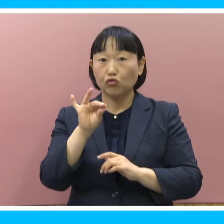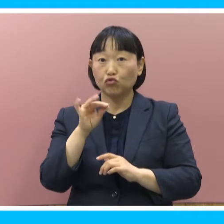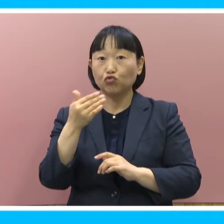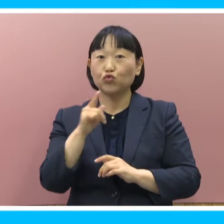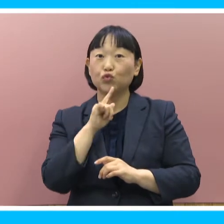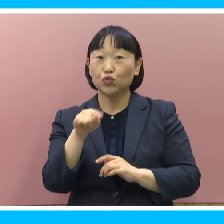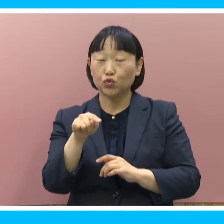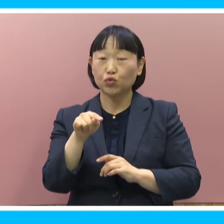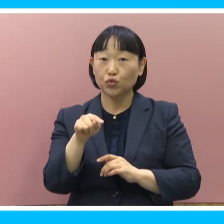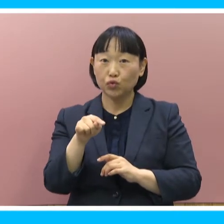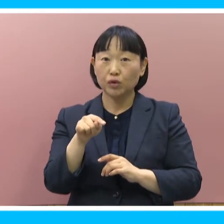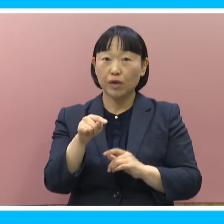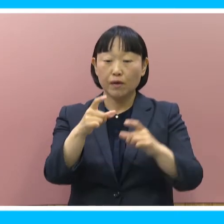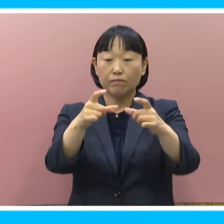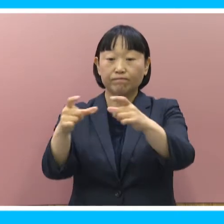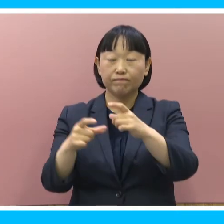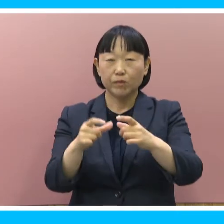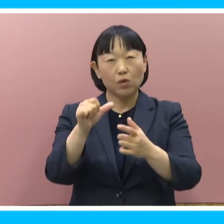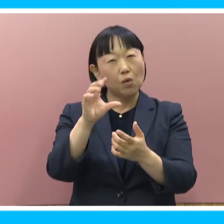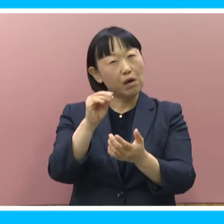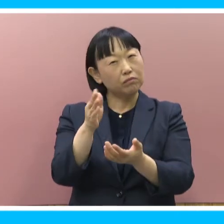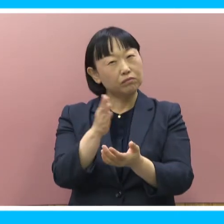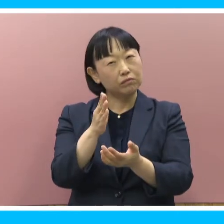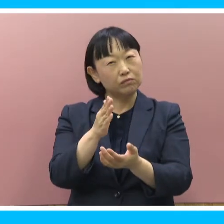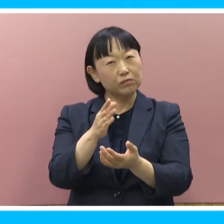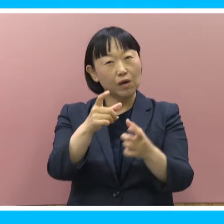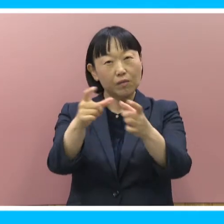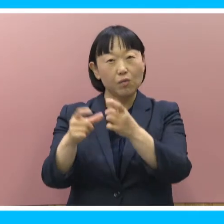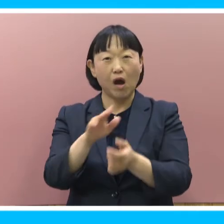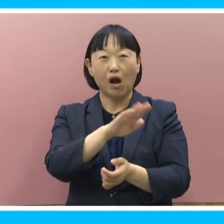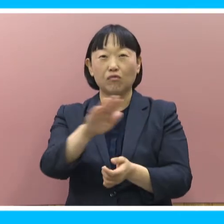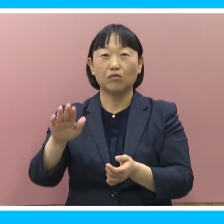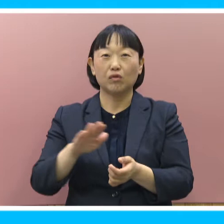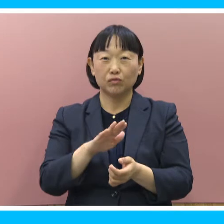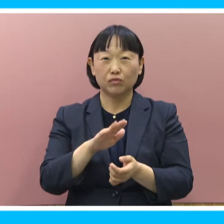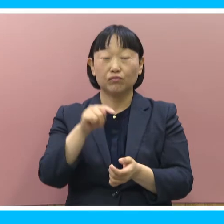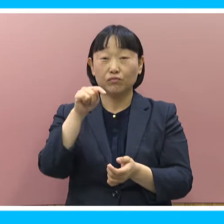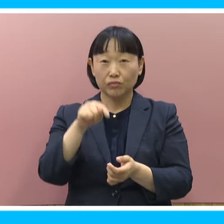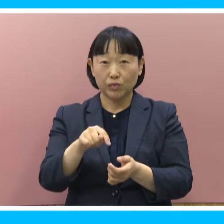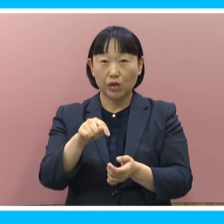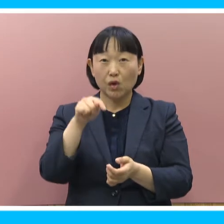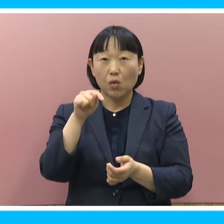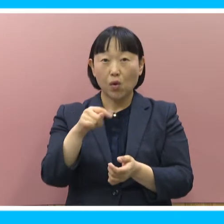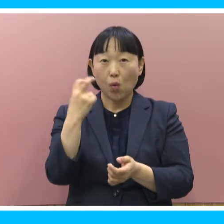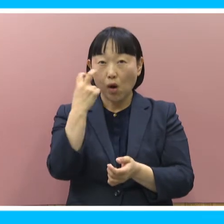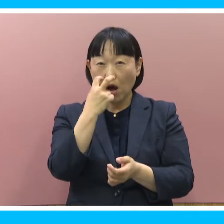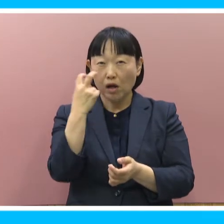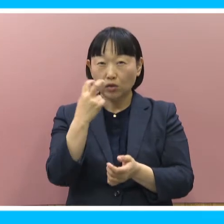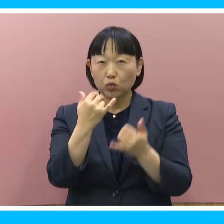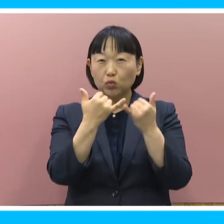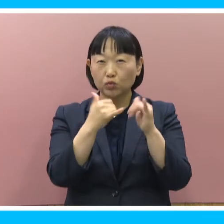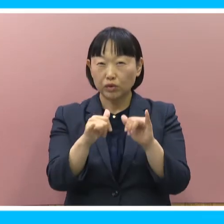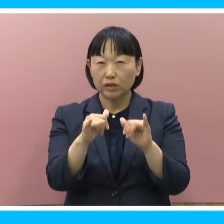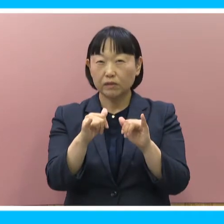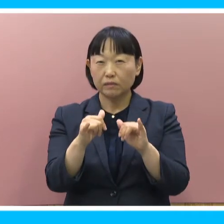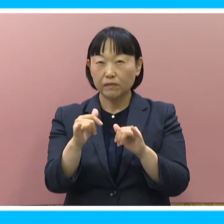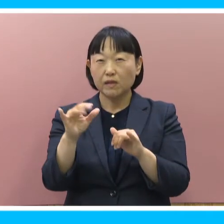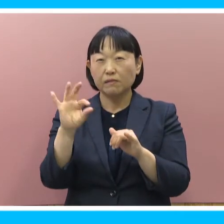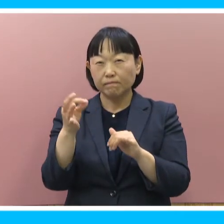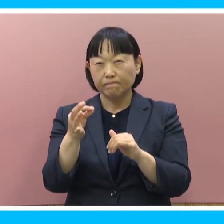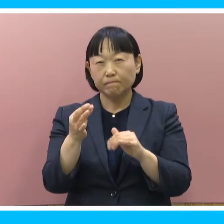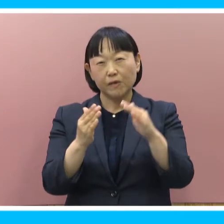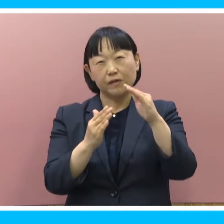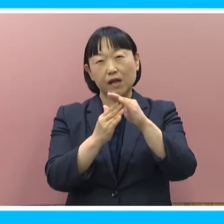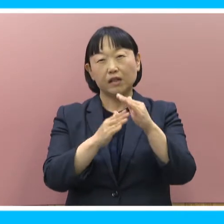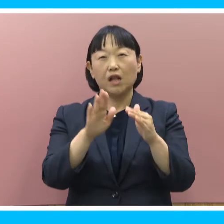です。市内には約5万箇所のマンホールが点在していますが、それを管理する人材や財源には限り